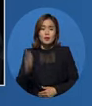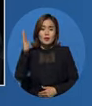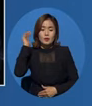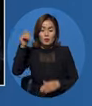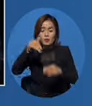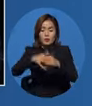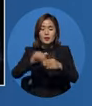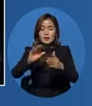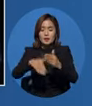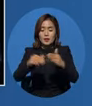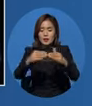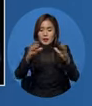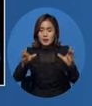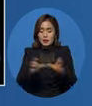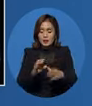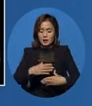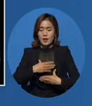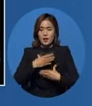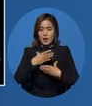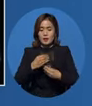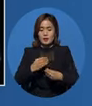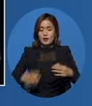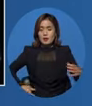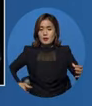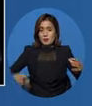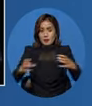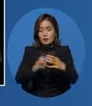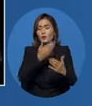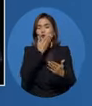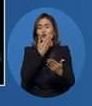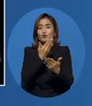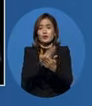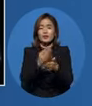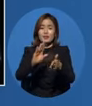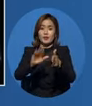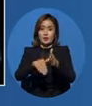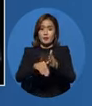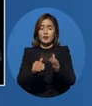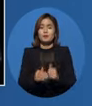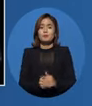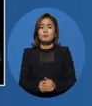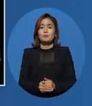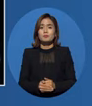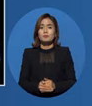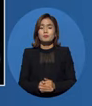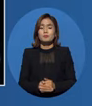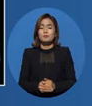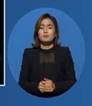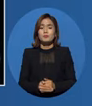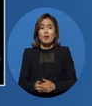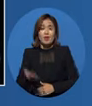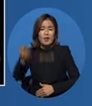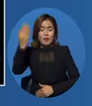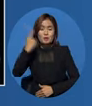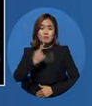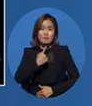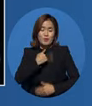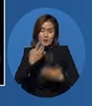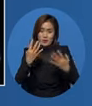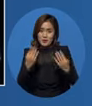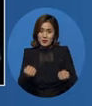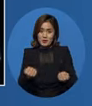당이 당의 안전과 단결이 대단히 중요하다고 봅니다 어우 우리는 과거에 그런 경험을 많이